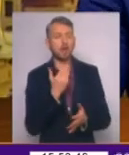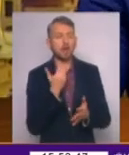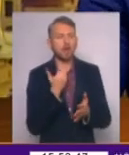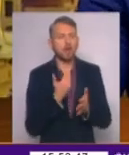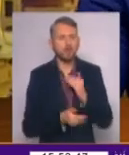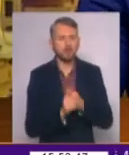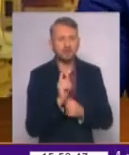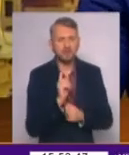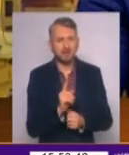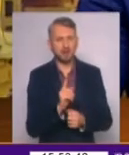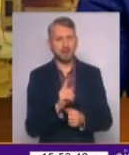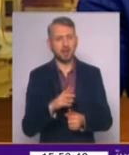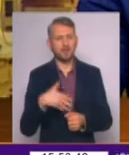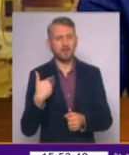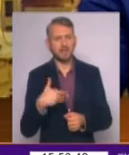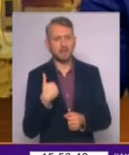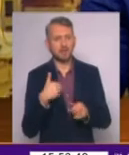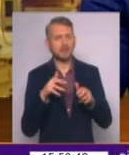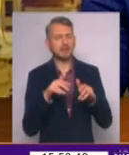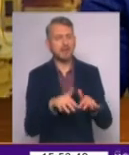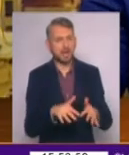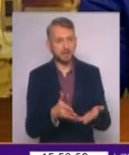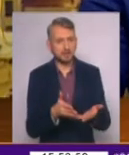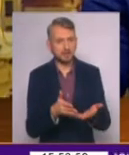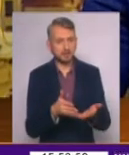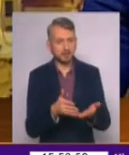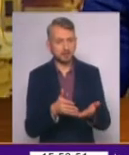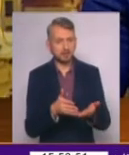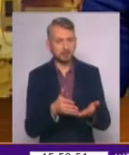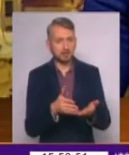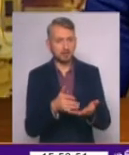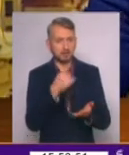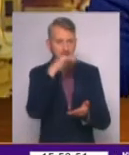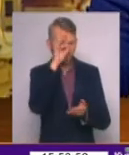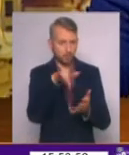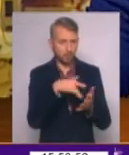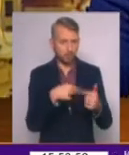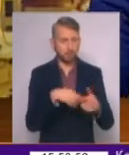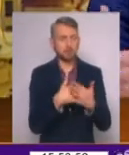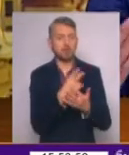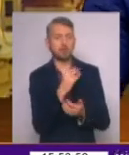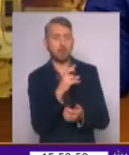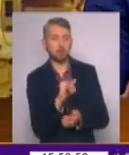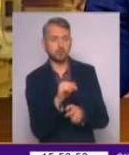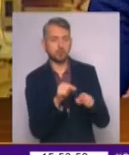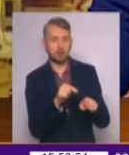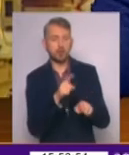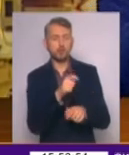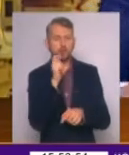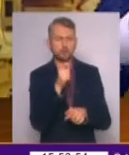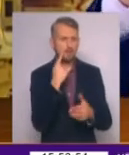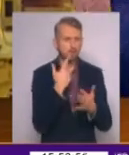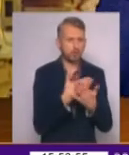хоча би ефективна діяльність, да, правоохоронних органів. Ну, як, наприклад, НАБУ діє. Да? НАБУ там вручає